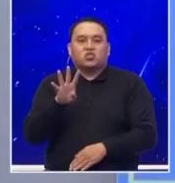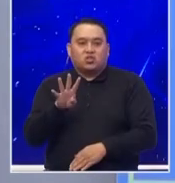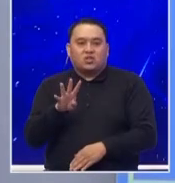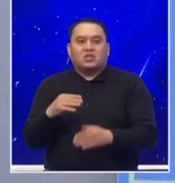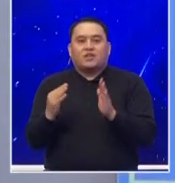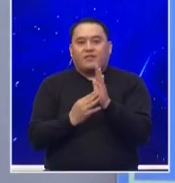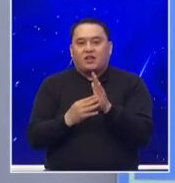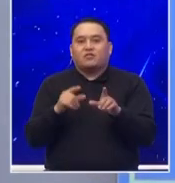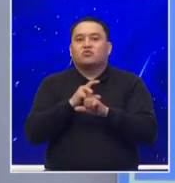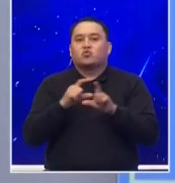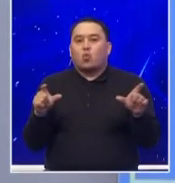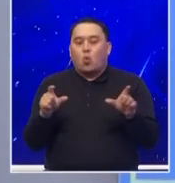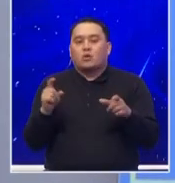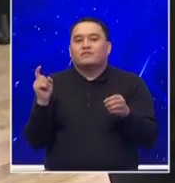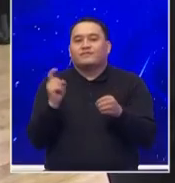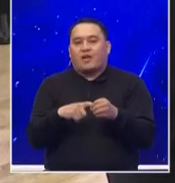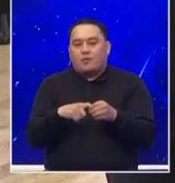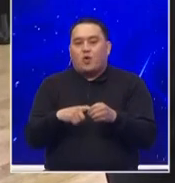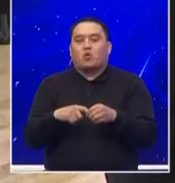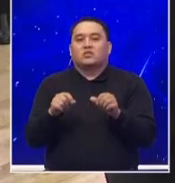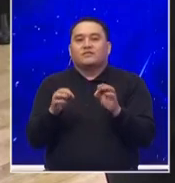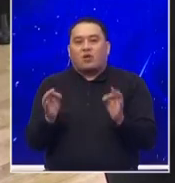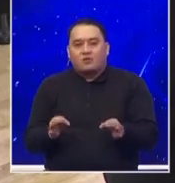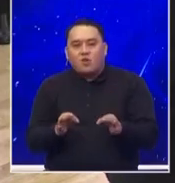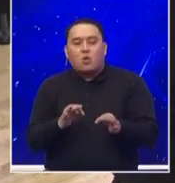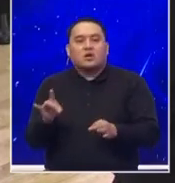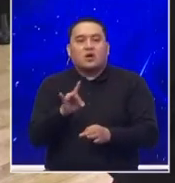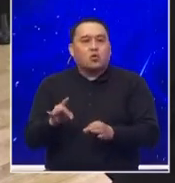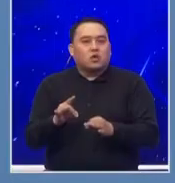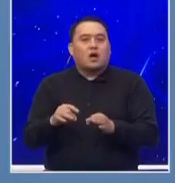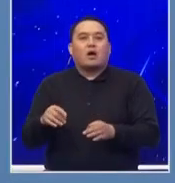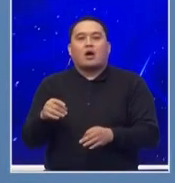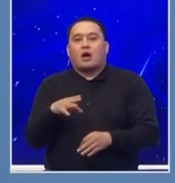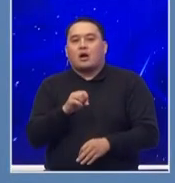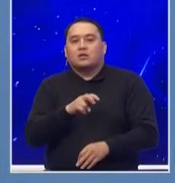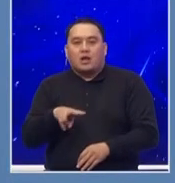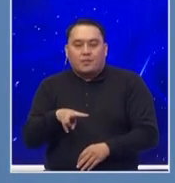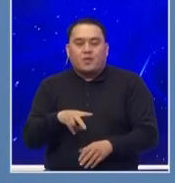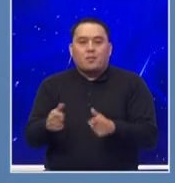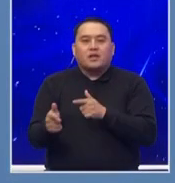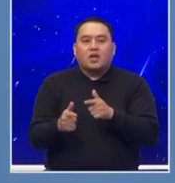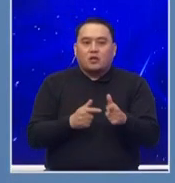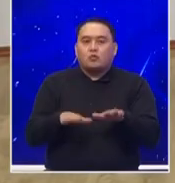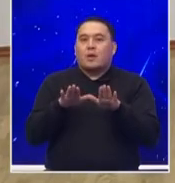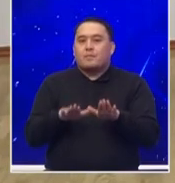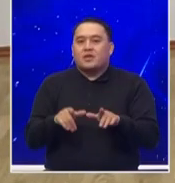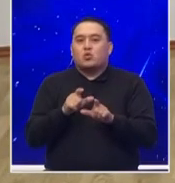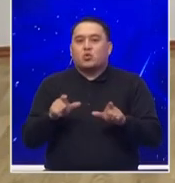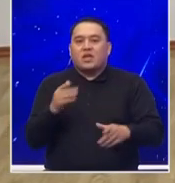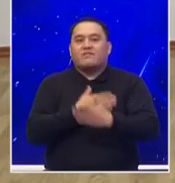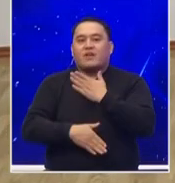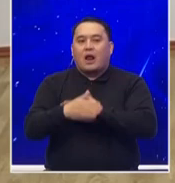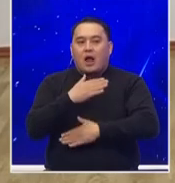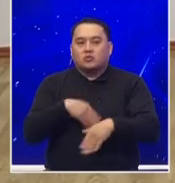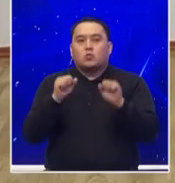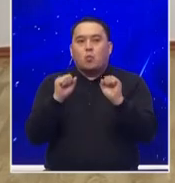9-й школе. К нему прикреплены свыше 2300 жителей микрорайона Каратал. В избирательном участке подготовлено также место для людей с инвалидностью,